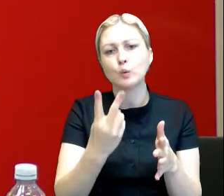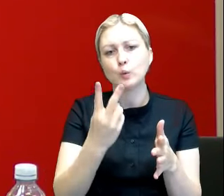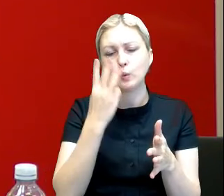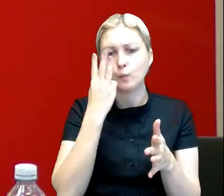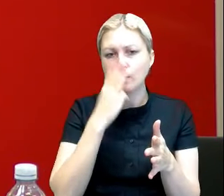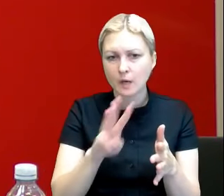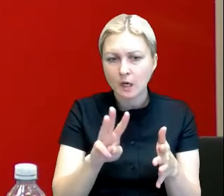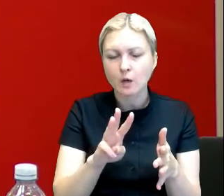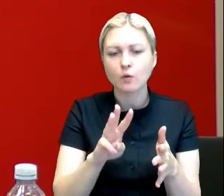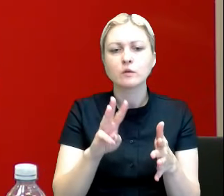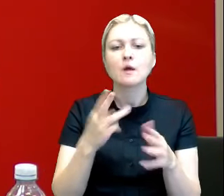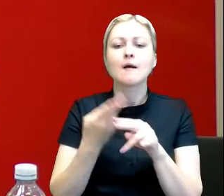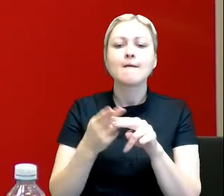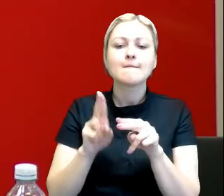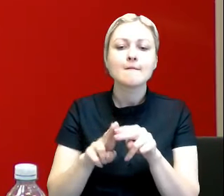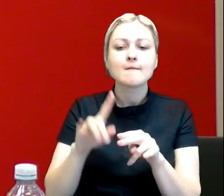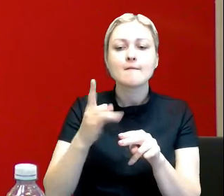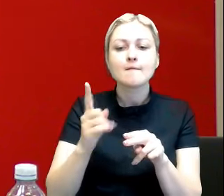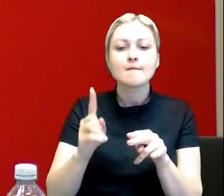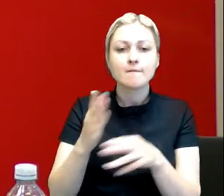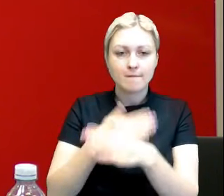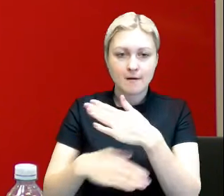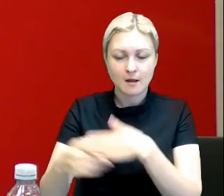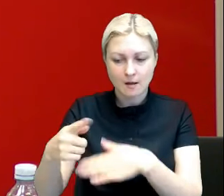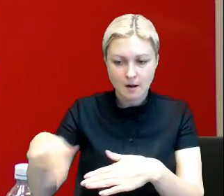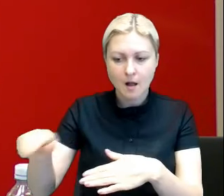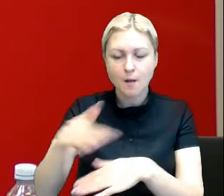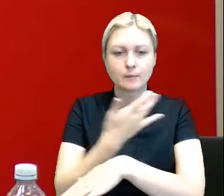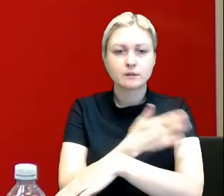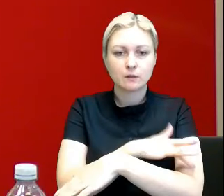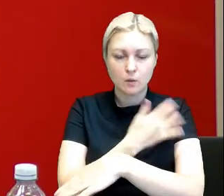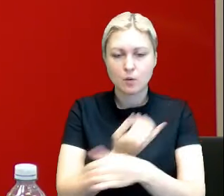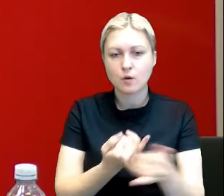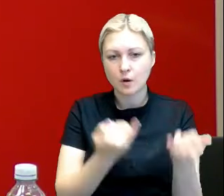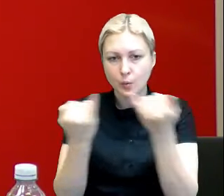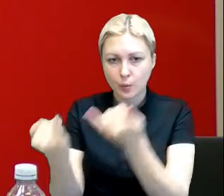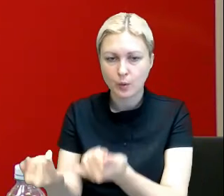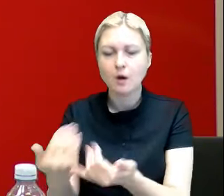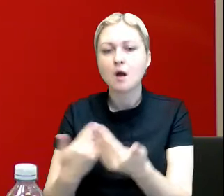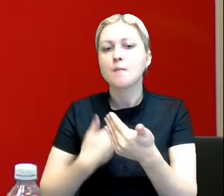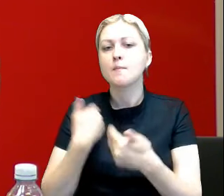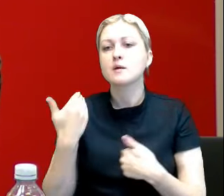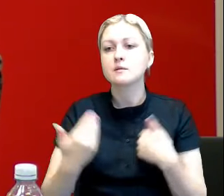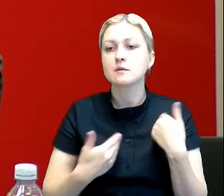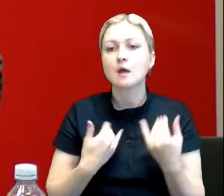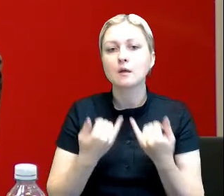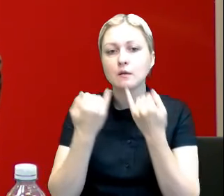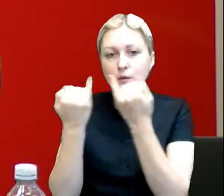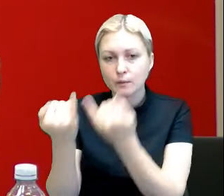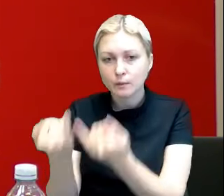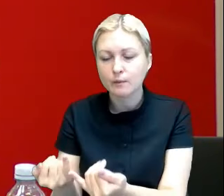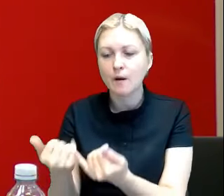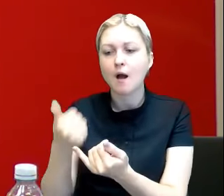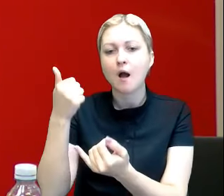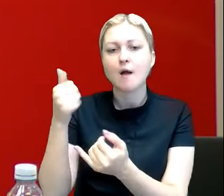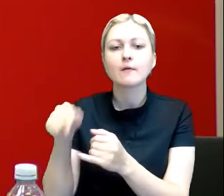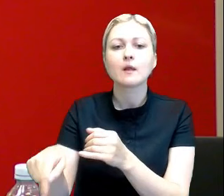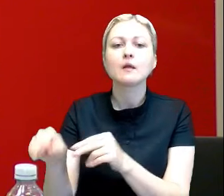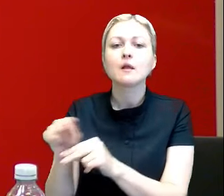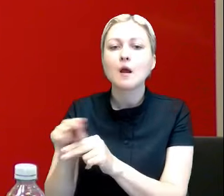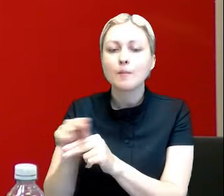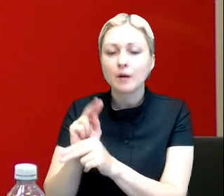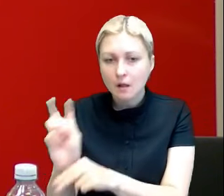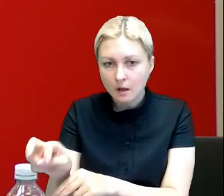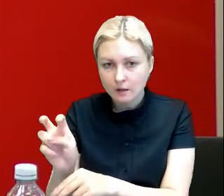tiem vaikeliam galbūt ne tiktai paliatyvią slaugą bet ir baseiną kur kuriame būtų galima reabilitaciją turėti o